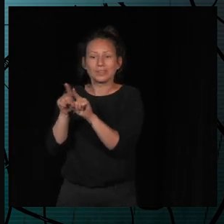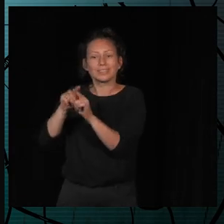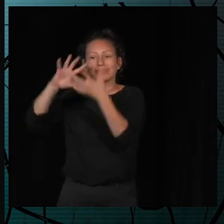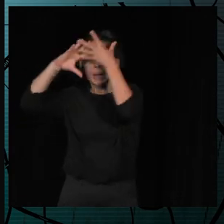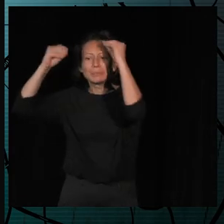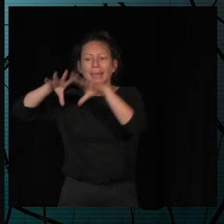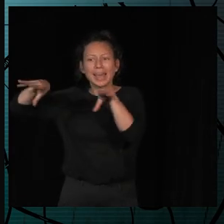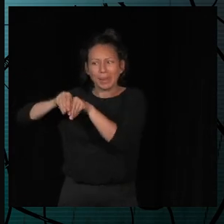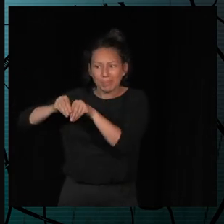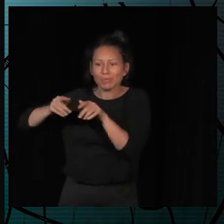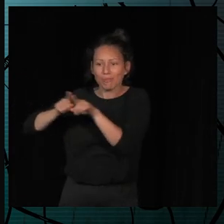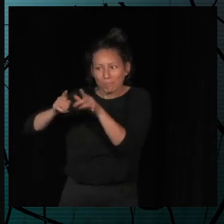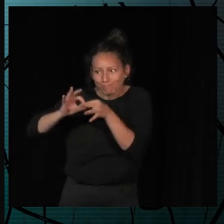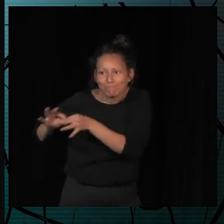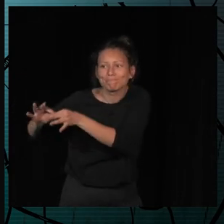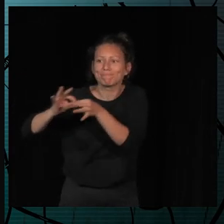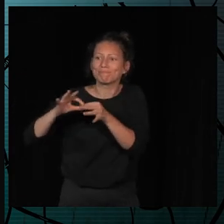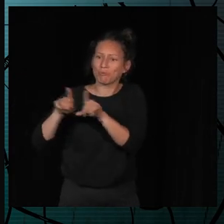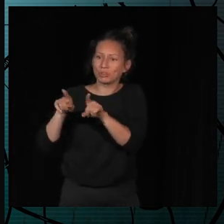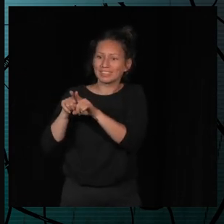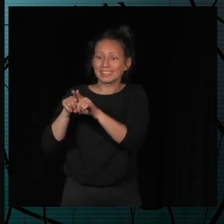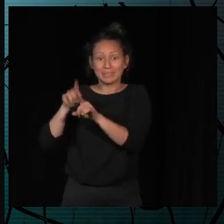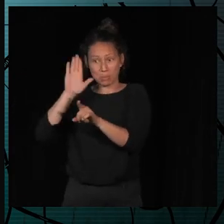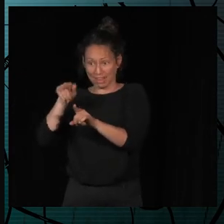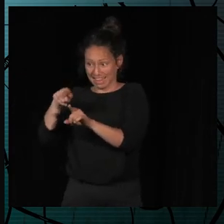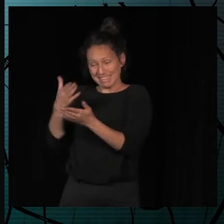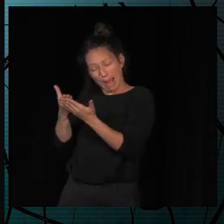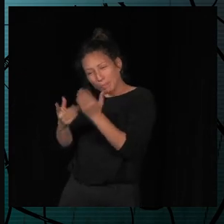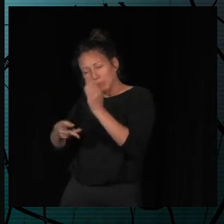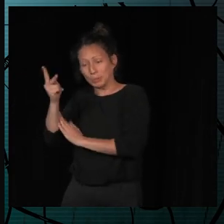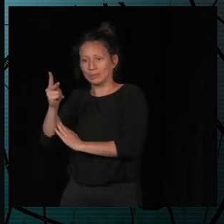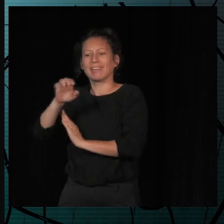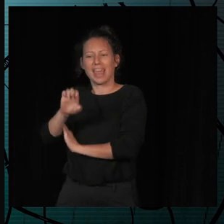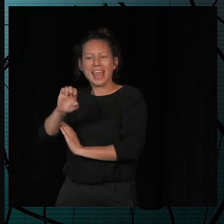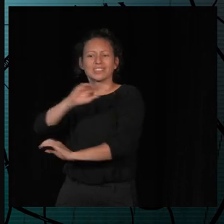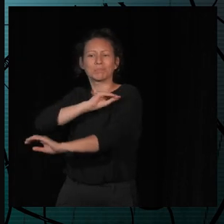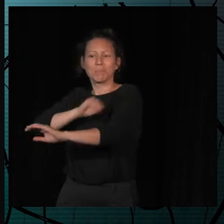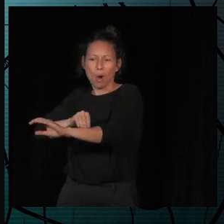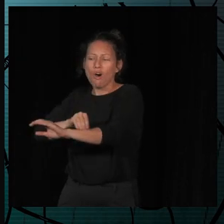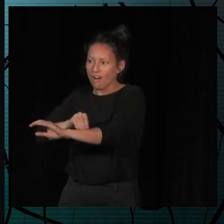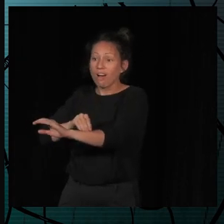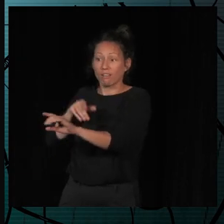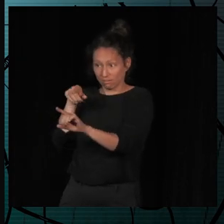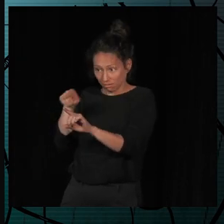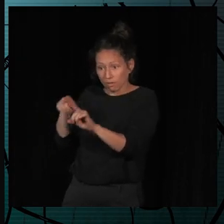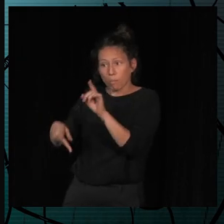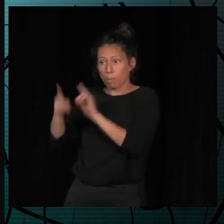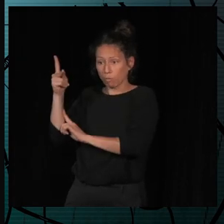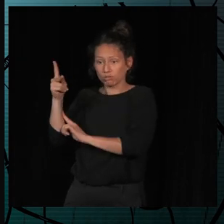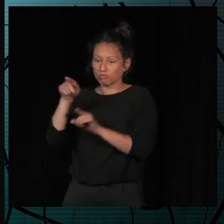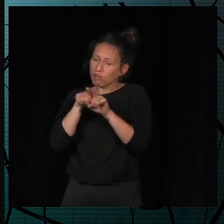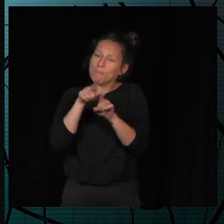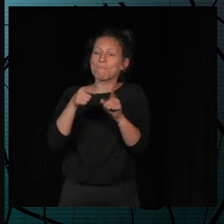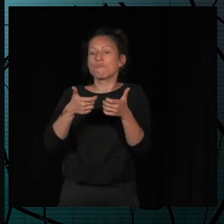peut glisser très facilement sur la notion plutôt d' sport de compétition de jeux vidéo plus que de jeux vidéo à proprement